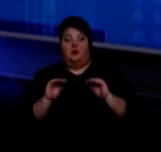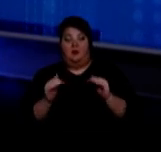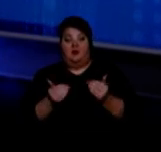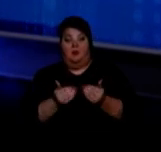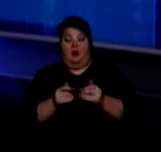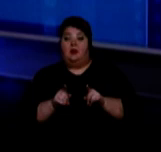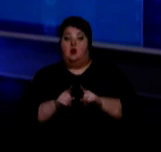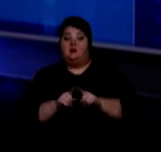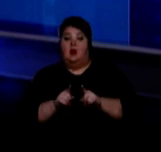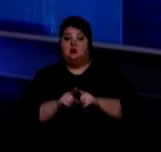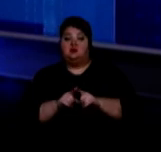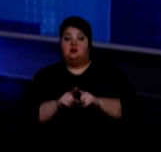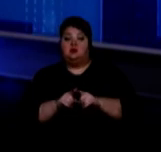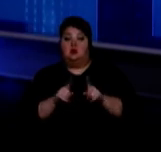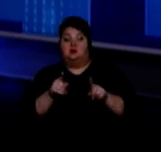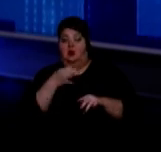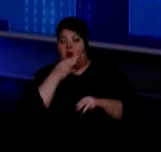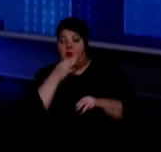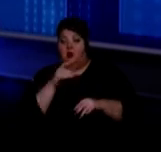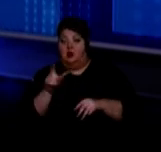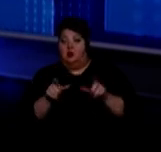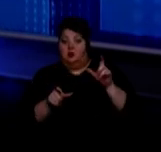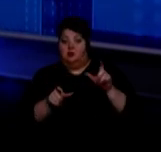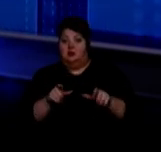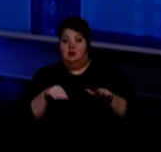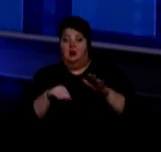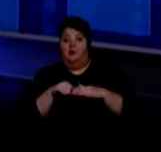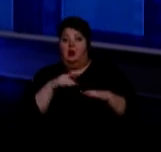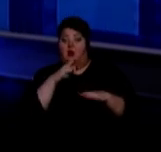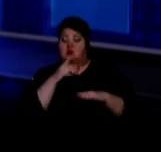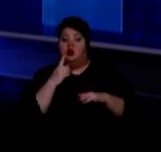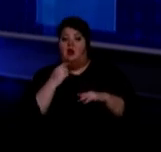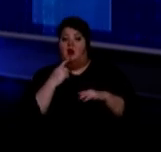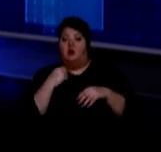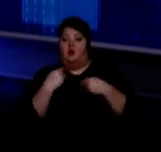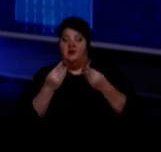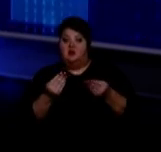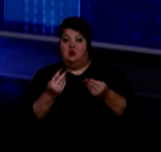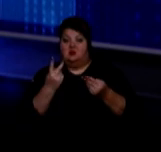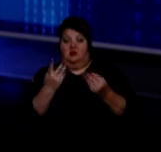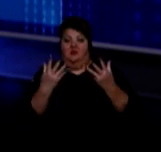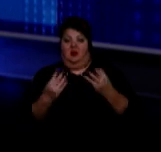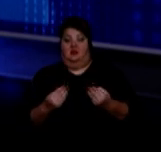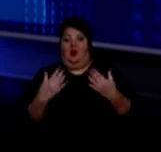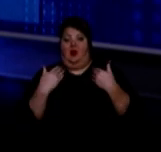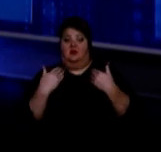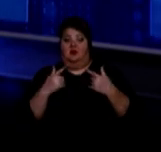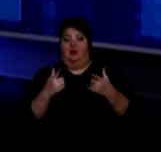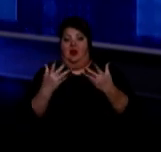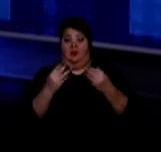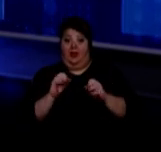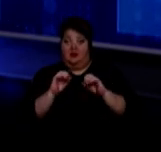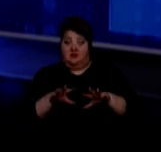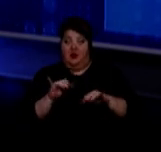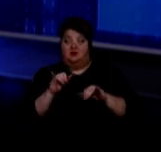Також це любій людині, вони під час кроводачі дається 2 дні вихідних, день здачі і день він може використати, коли йому